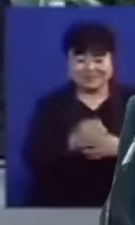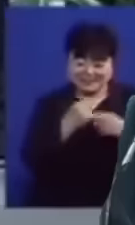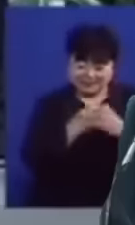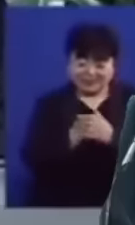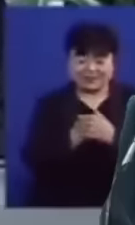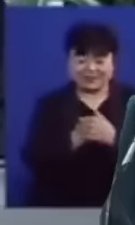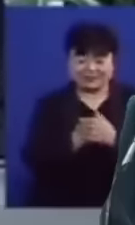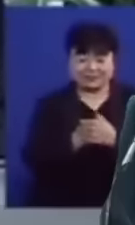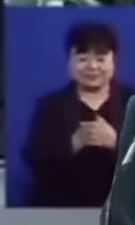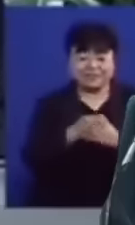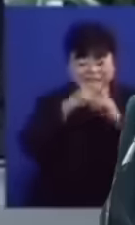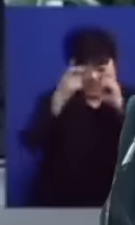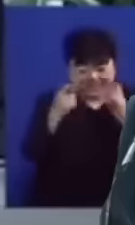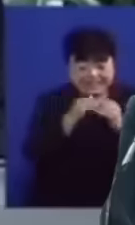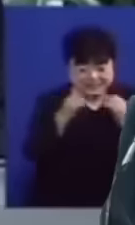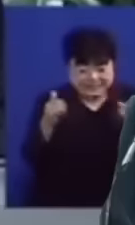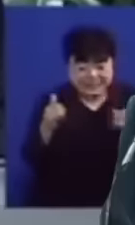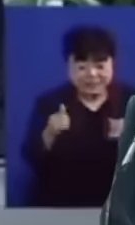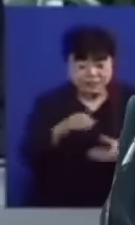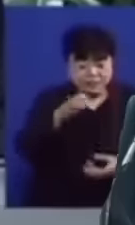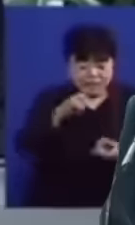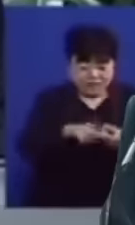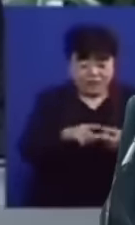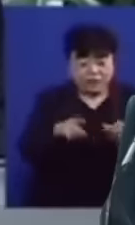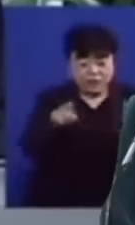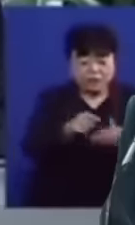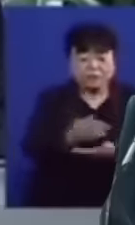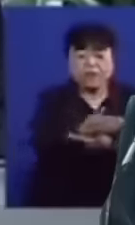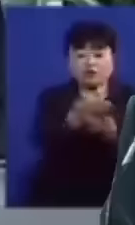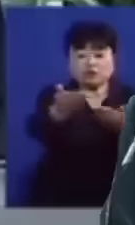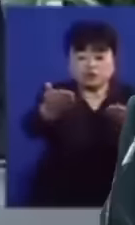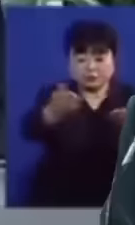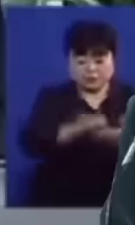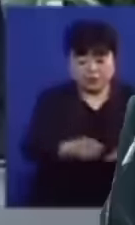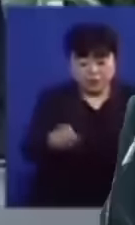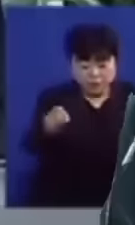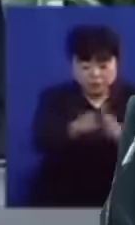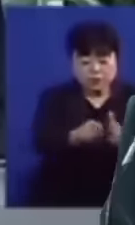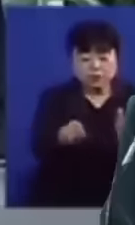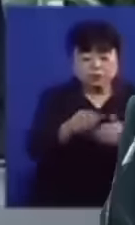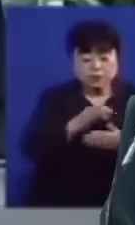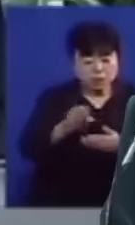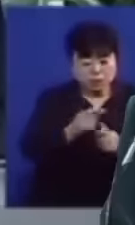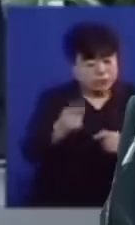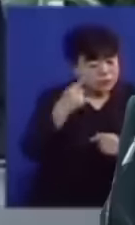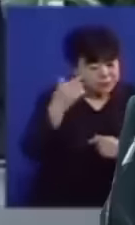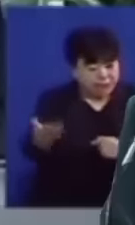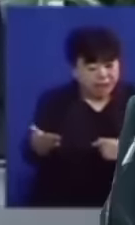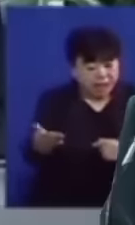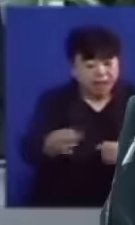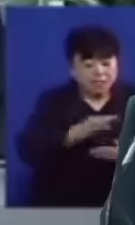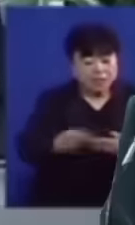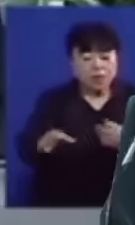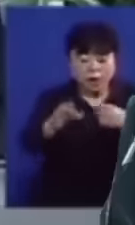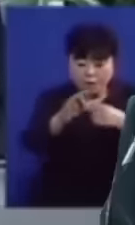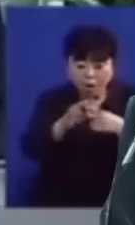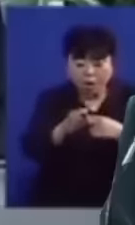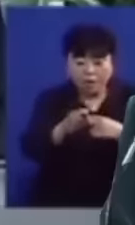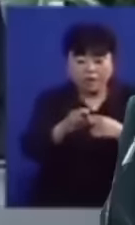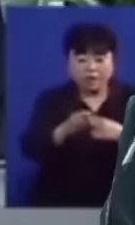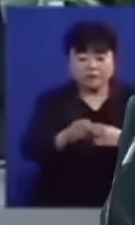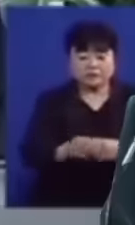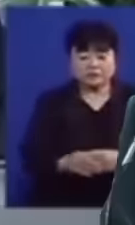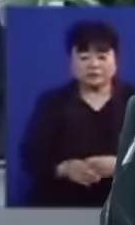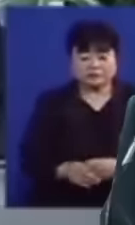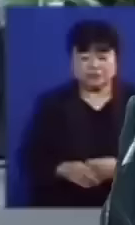그러므로 우리 각 사람에게 분량대로 믿음을 나누어 주셨는데 믿음을 왜 사용하지 않습니까? 사용하면 내가